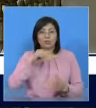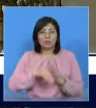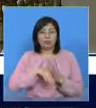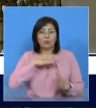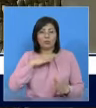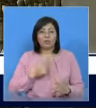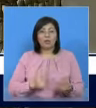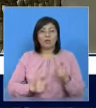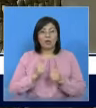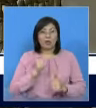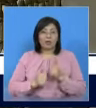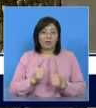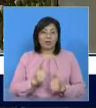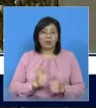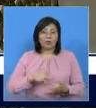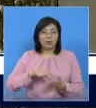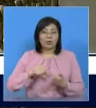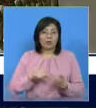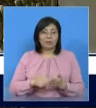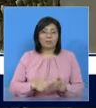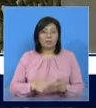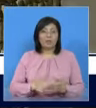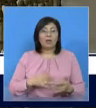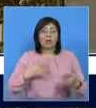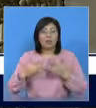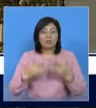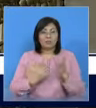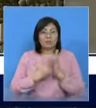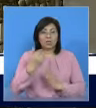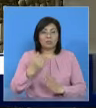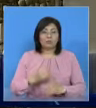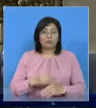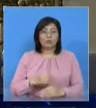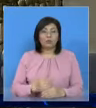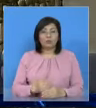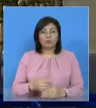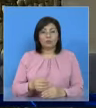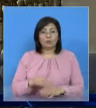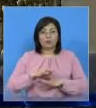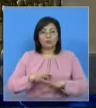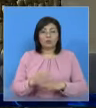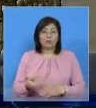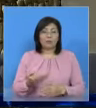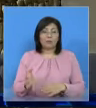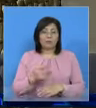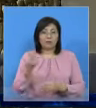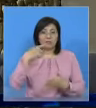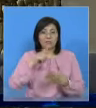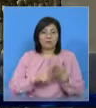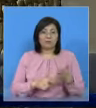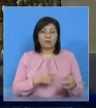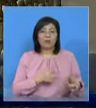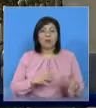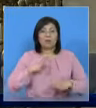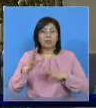байқауларды, республикалық байқауларды бағындырдық. Жоғары деңгейде өтіп жатыр деп ойлаймын, соған әрине сендім, өйткені біз оған барынша дайындық жұмыстарын өткізген